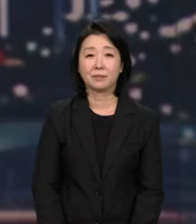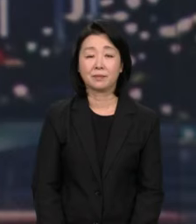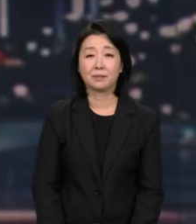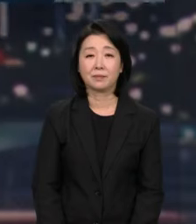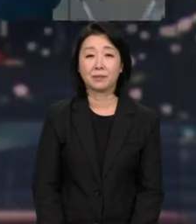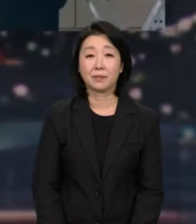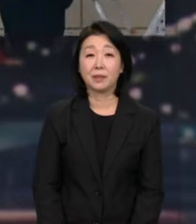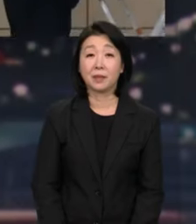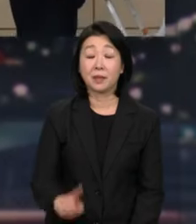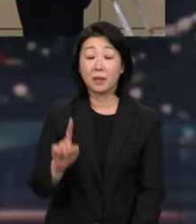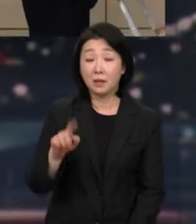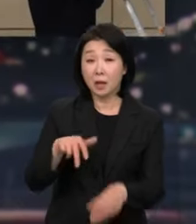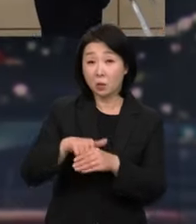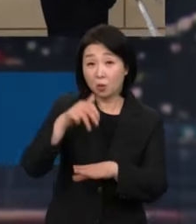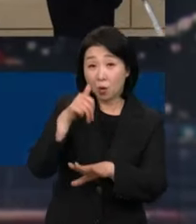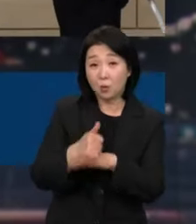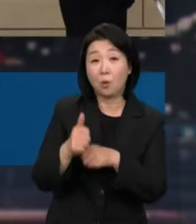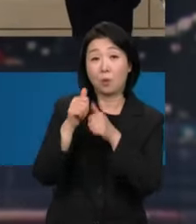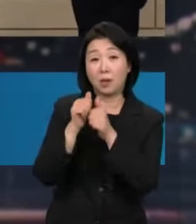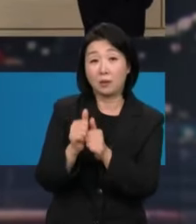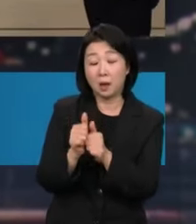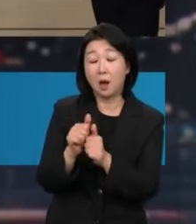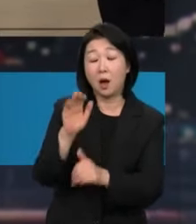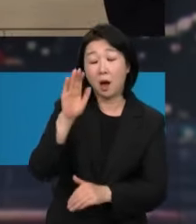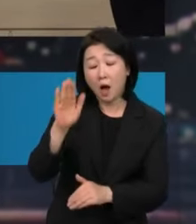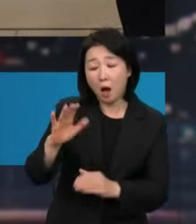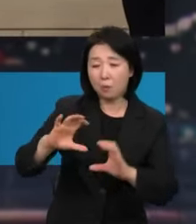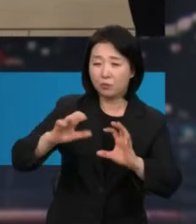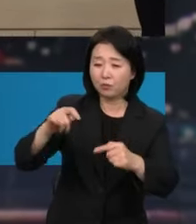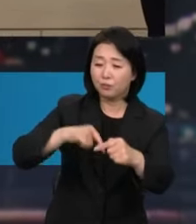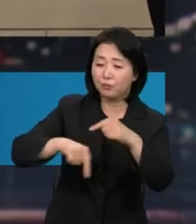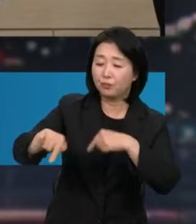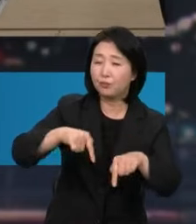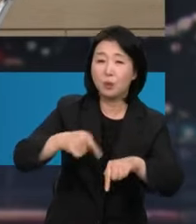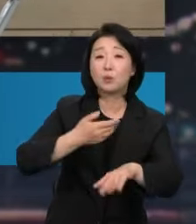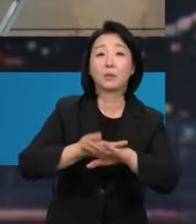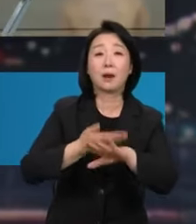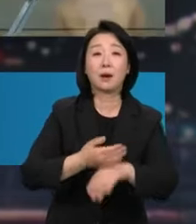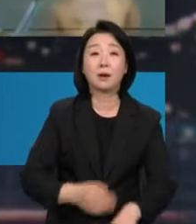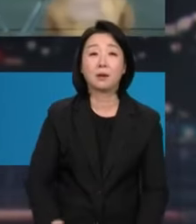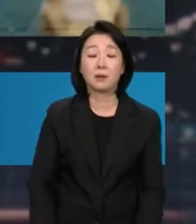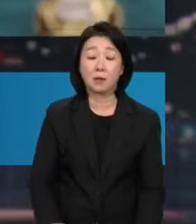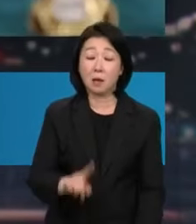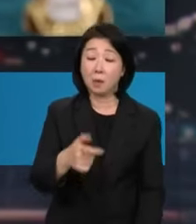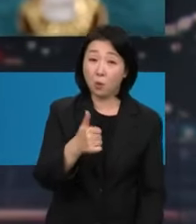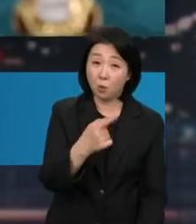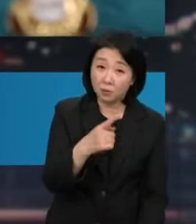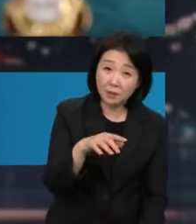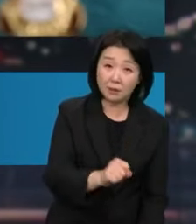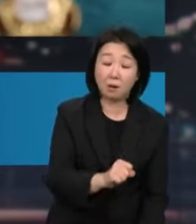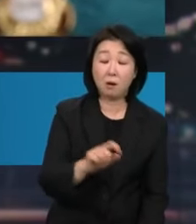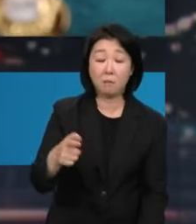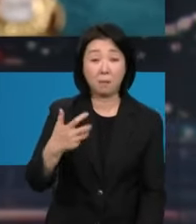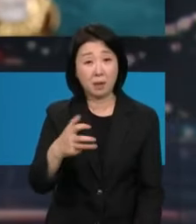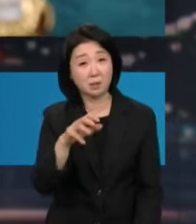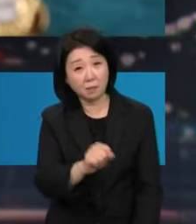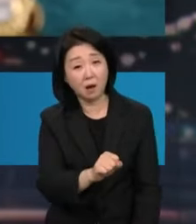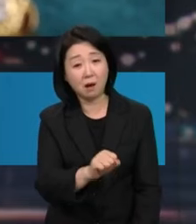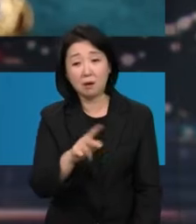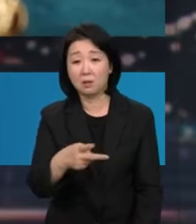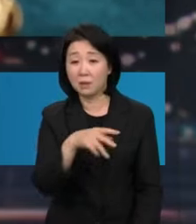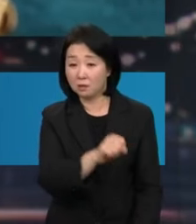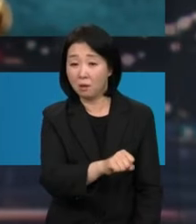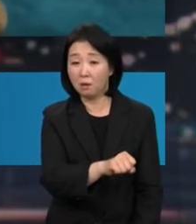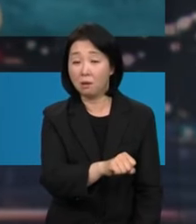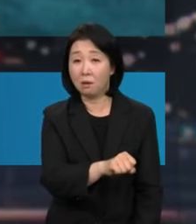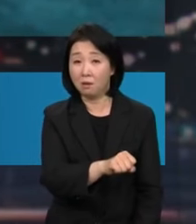네, 내일 총선 결과에 따라 향후 전국도 크게 요동칠 걸로 보입니다. 151석, 180석,